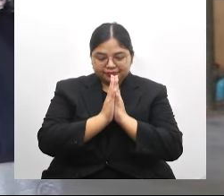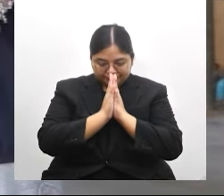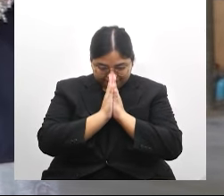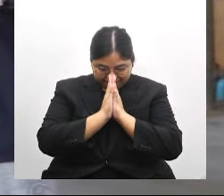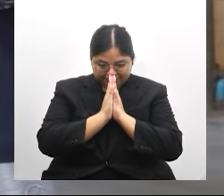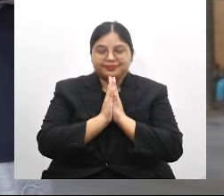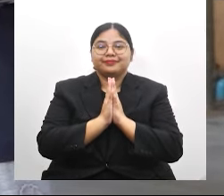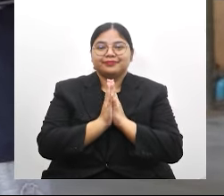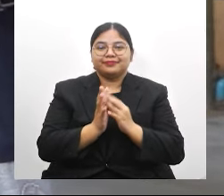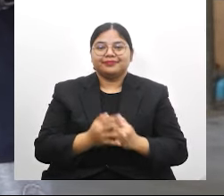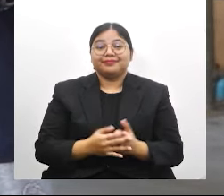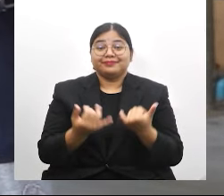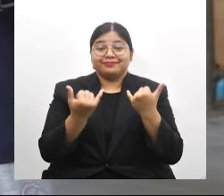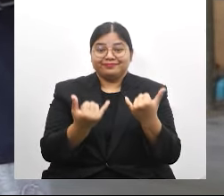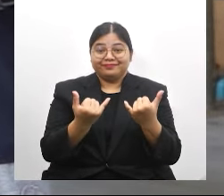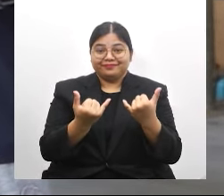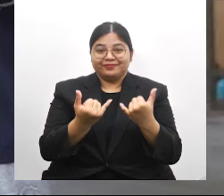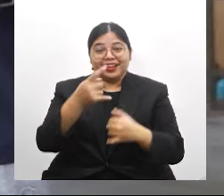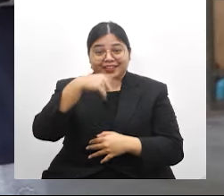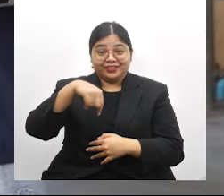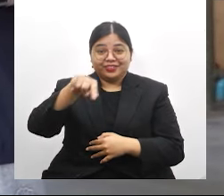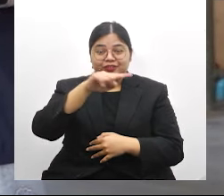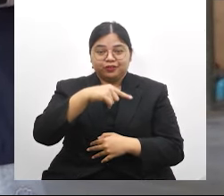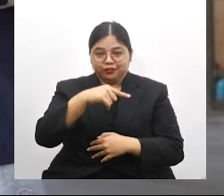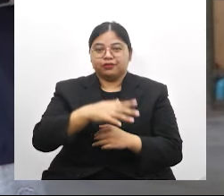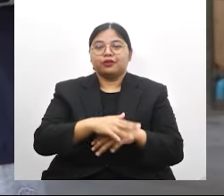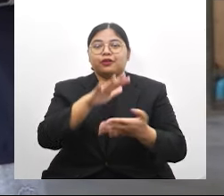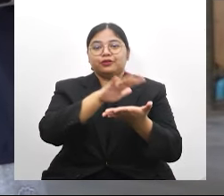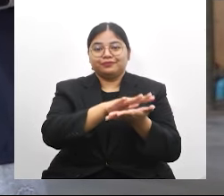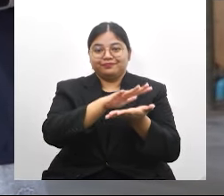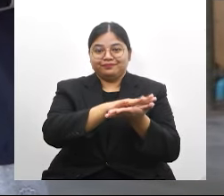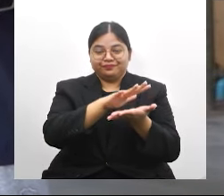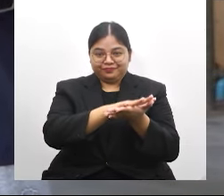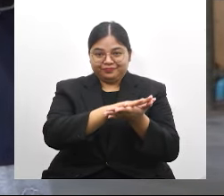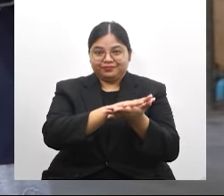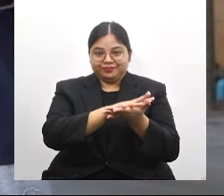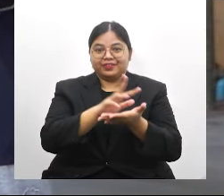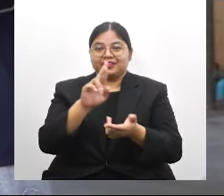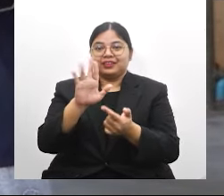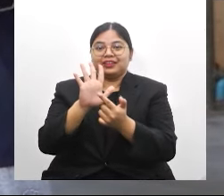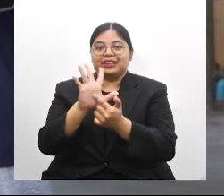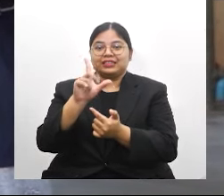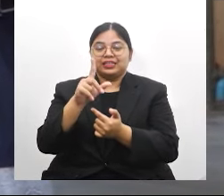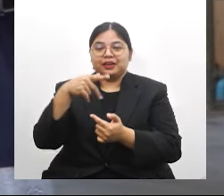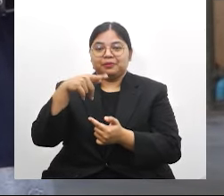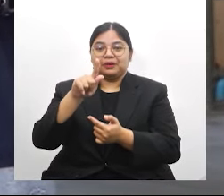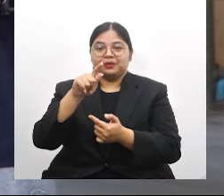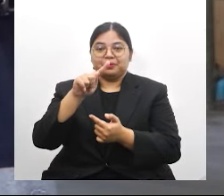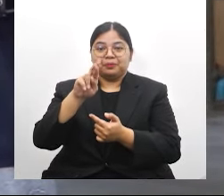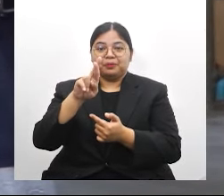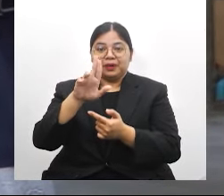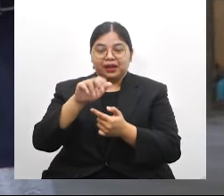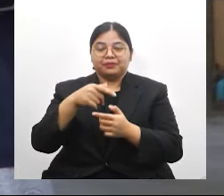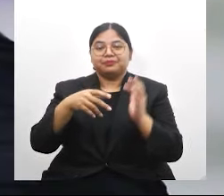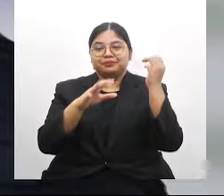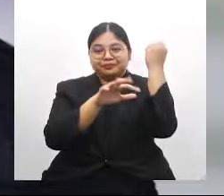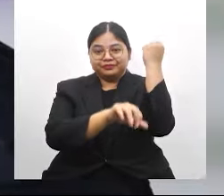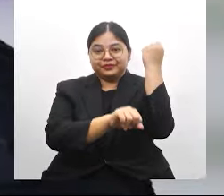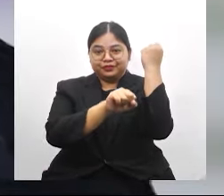สวัสดีค่ะวันนี้ค่ะเราพาทุกท่านมาอยู่กันที่โรงเรียนรัชประภาวิทยาคมค่ะสังกัดสำนักงานเขตพื้นที่การศึกษา